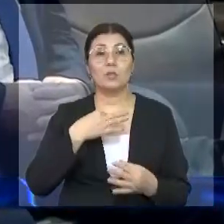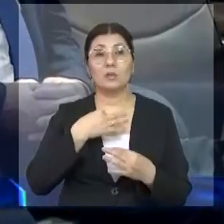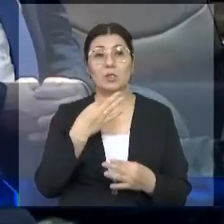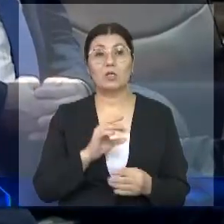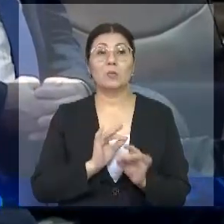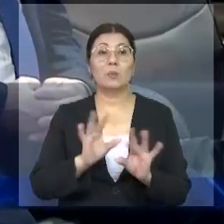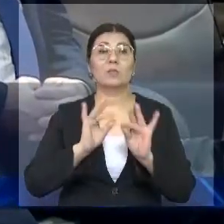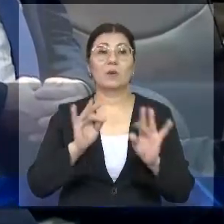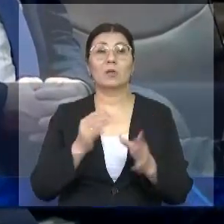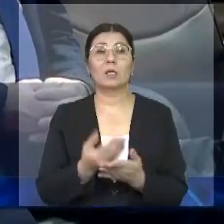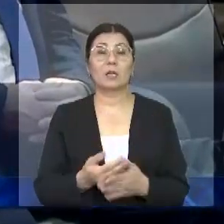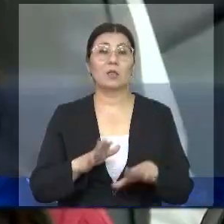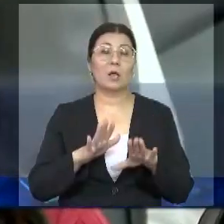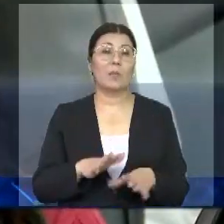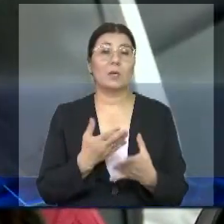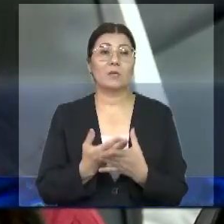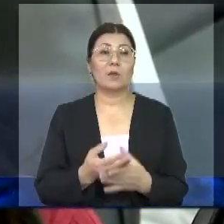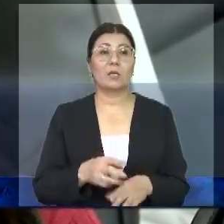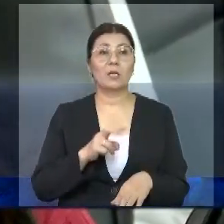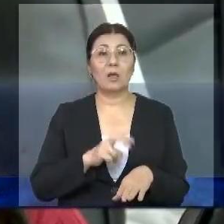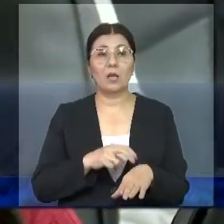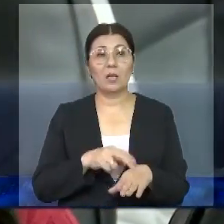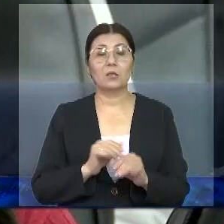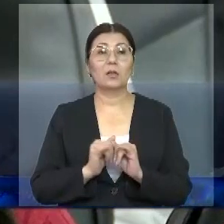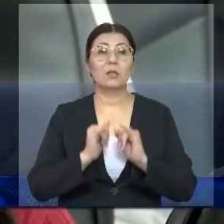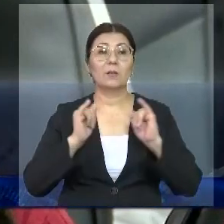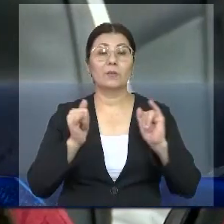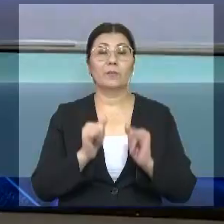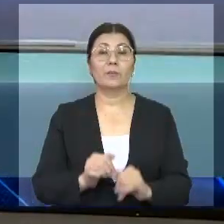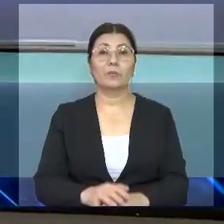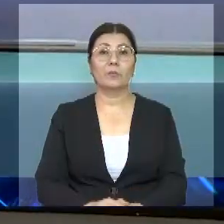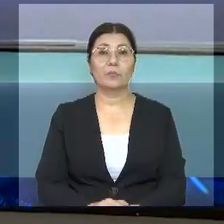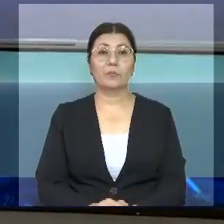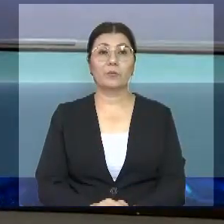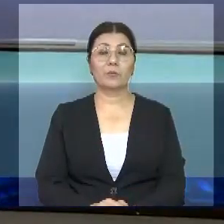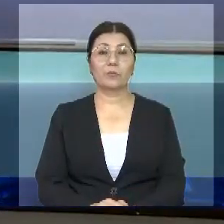Шара жергілікті ақ халаттылардың біліктілігін арттыру мақсатында ұйымдастырылып отыр.